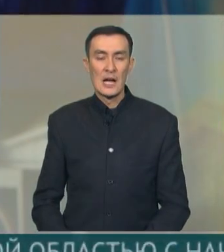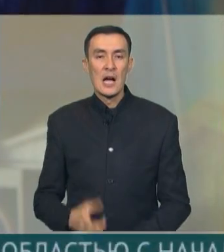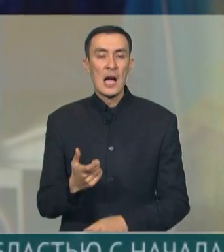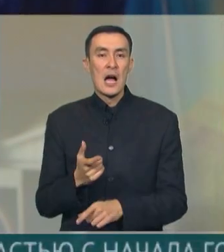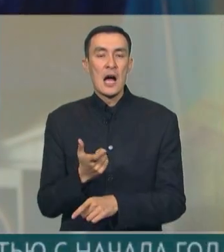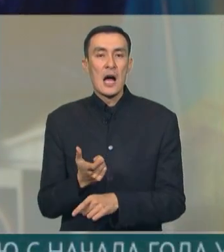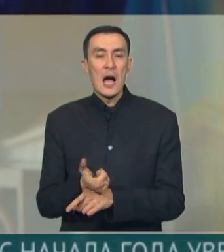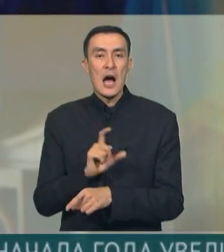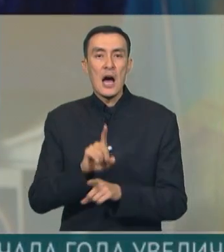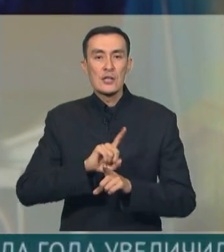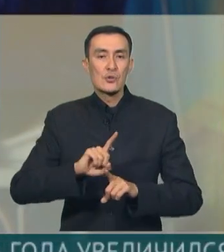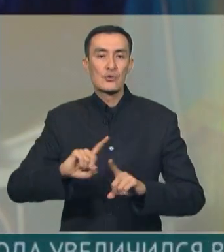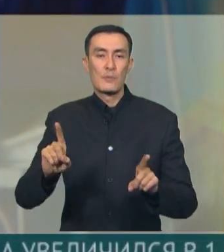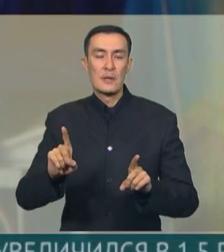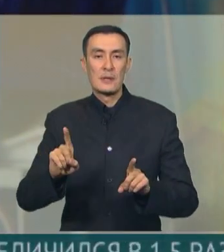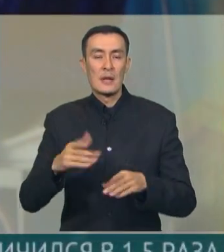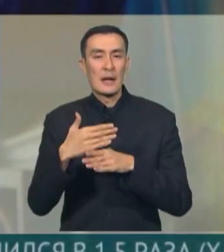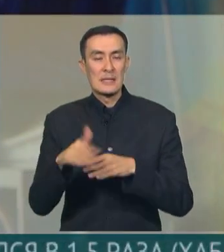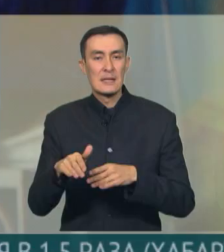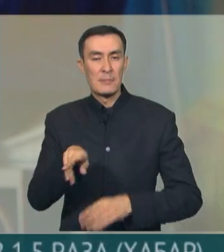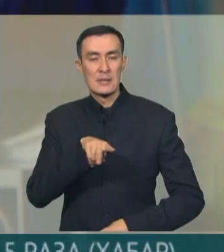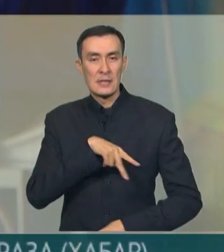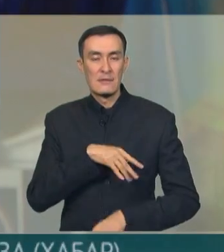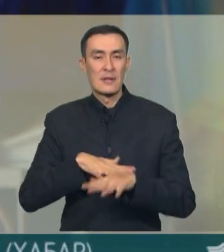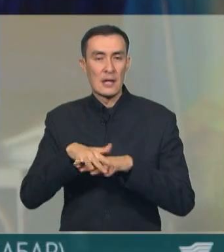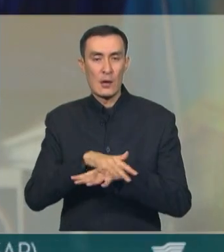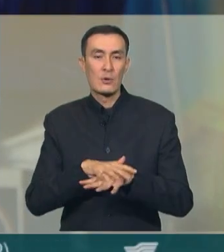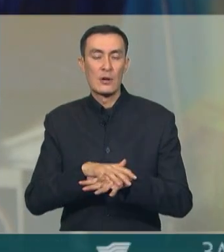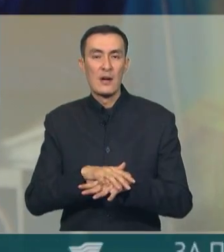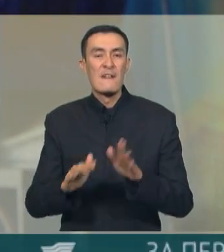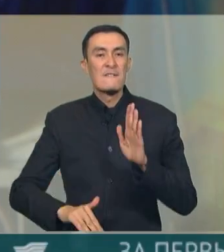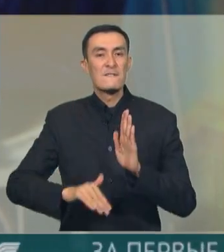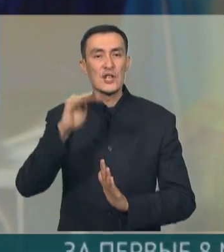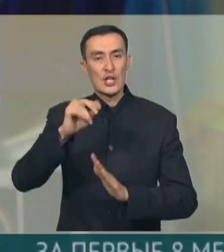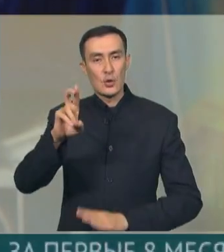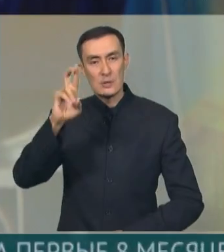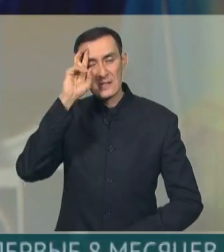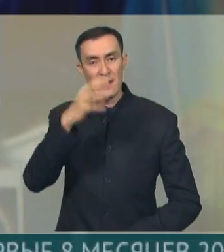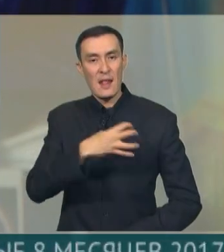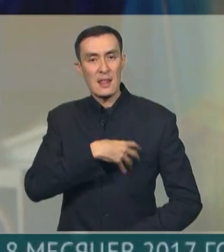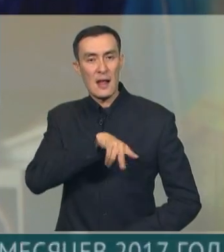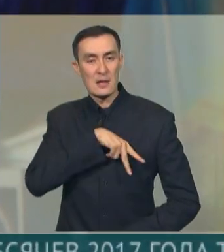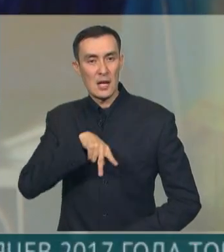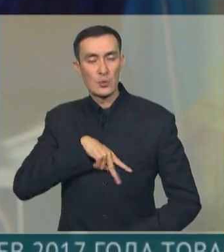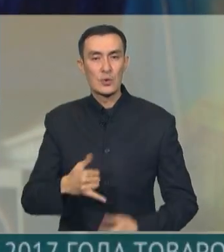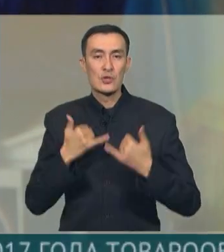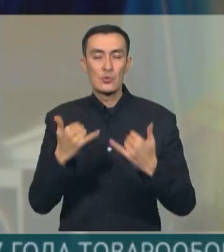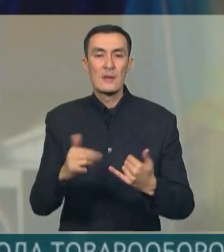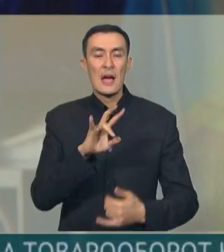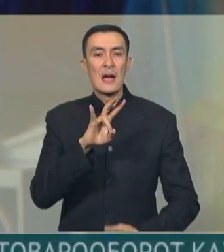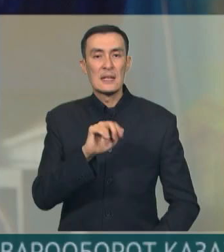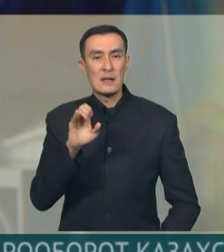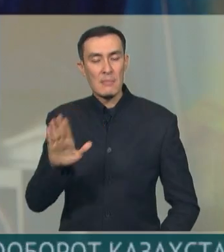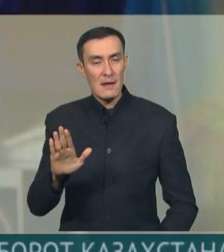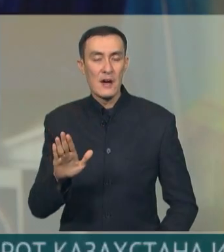Особенный раздел – раздел «Награда президенту. Признательность народу», где представлены высшие государственные награды, которых был удостоен Нурсултан Абишевич,